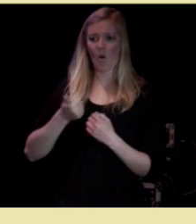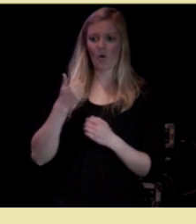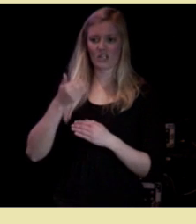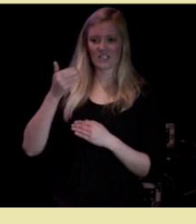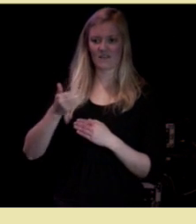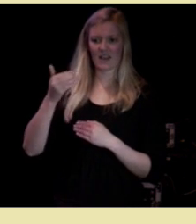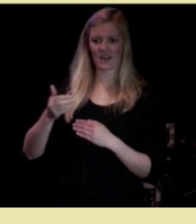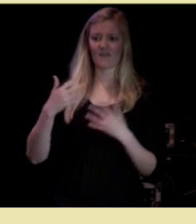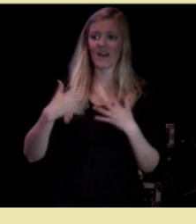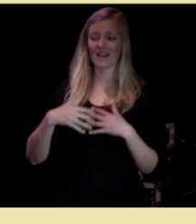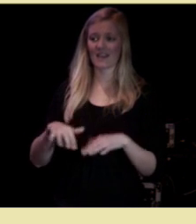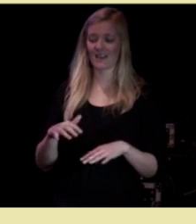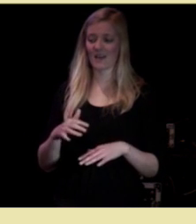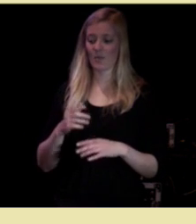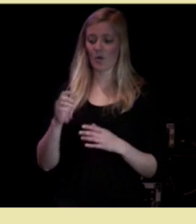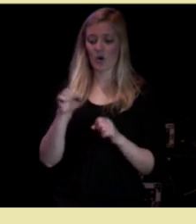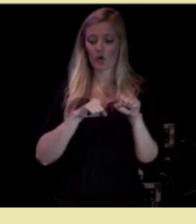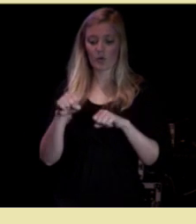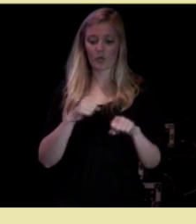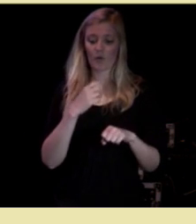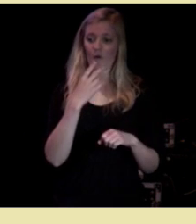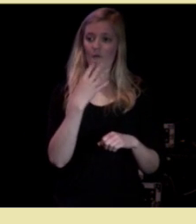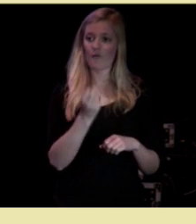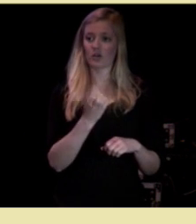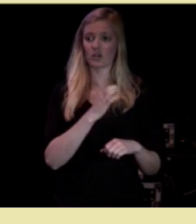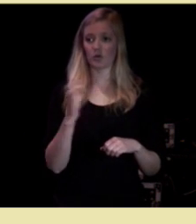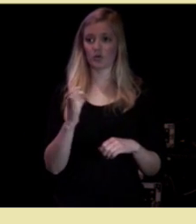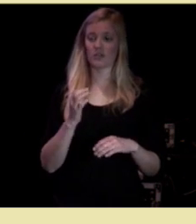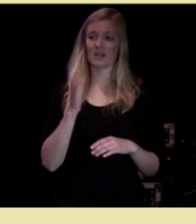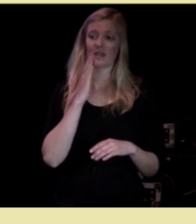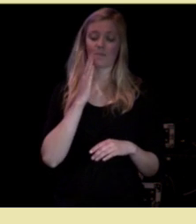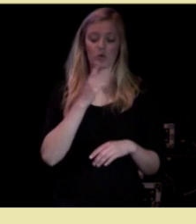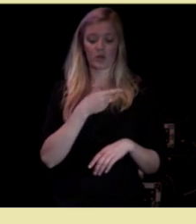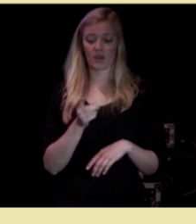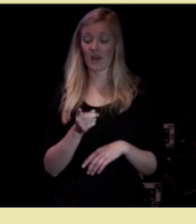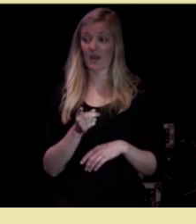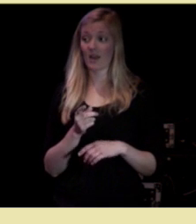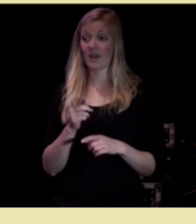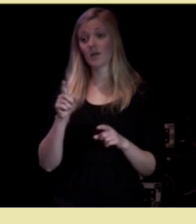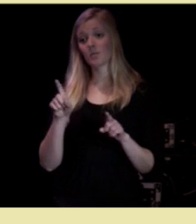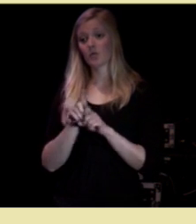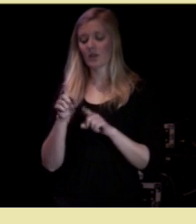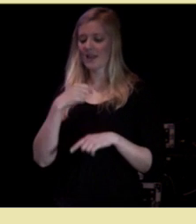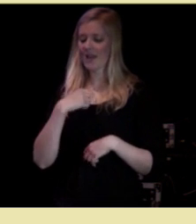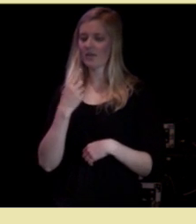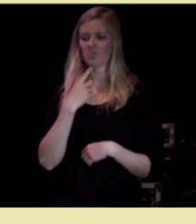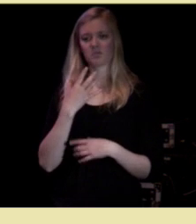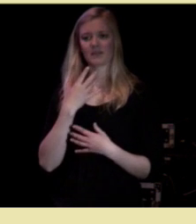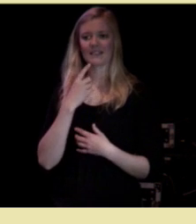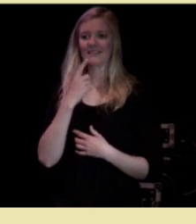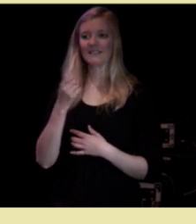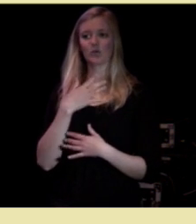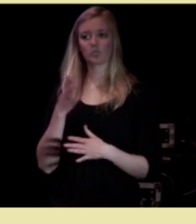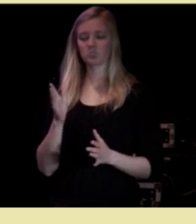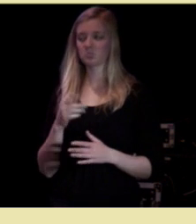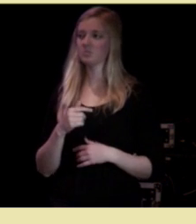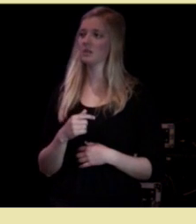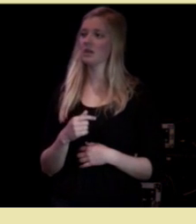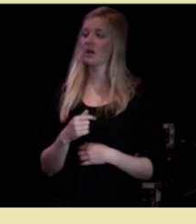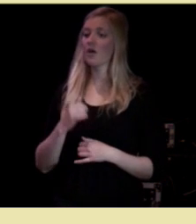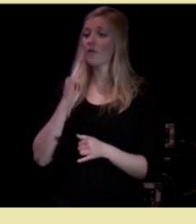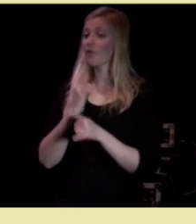en kommune på 40 000 innbyggere. Og da drister jeg meg til en frimodig ytring. Hvorfor har